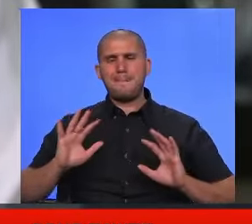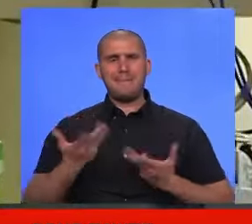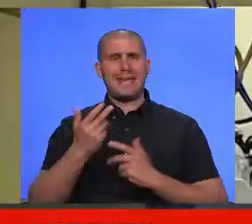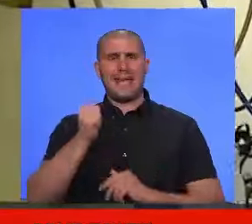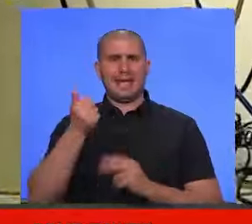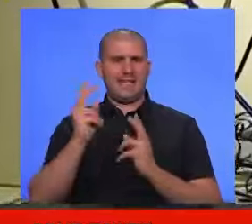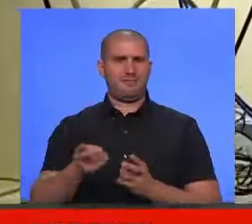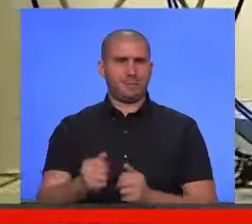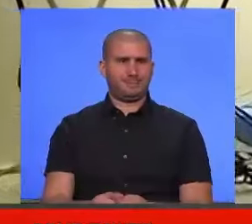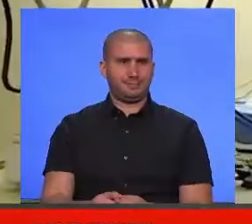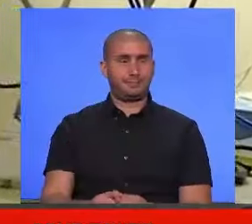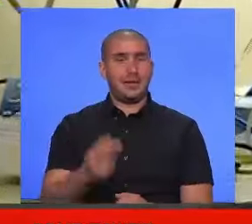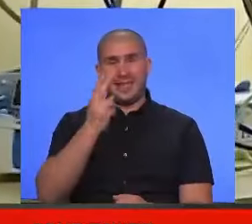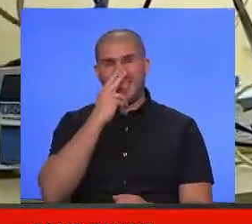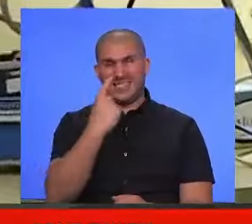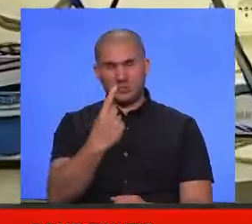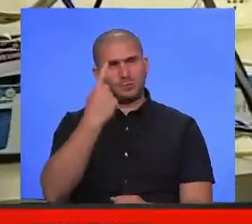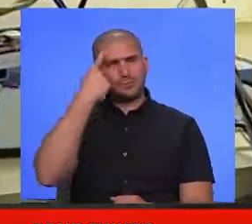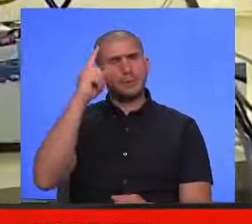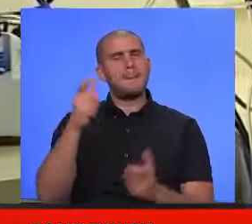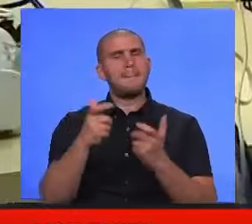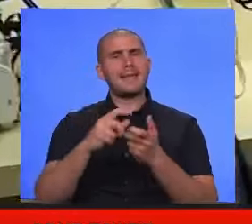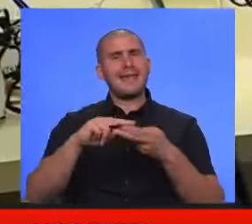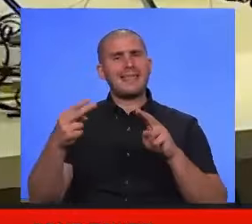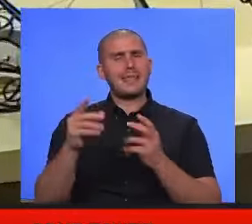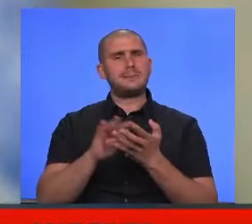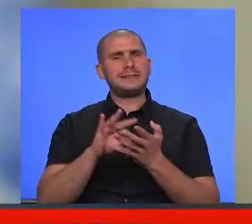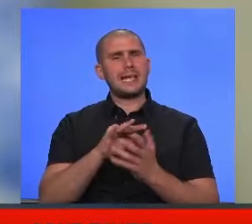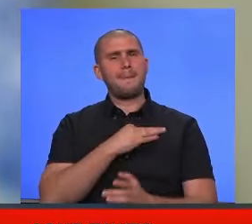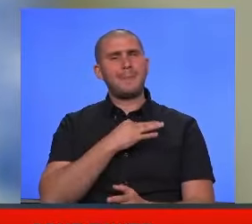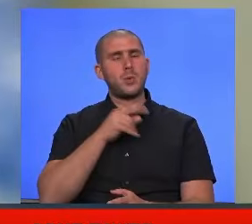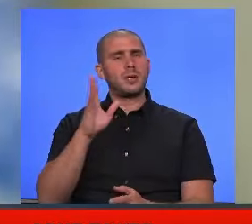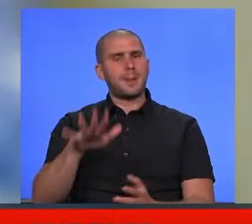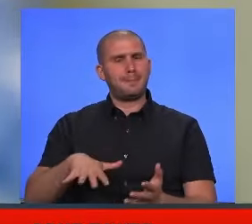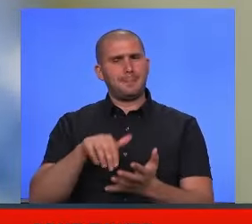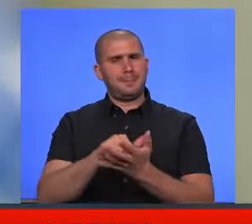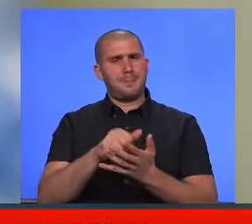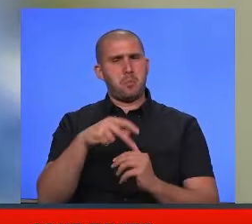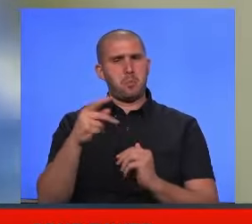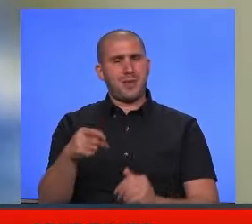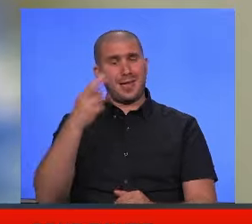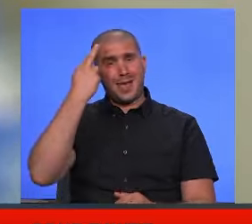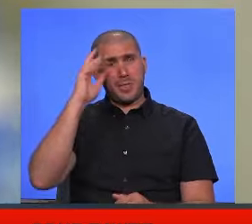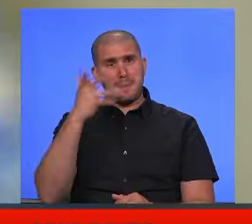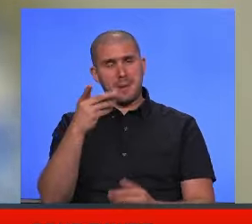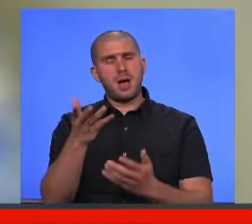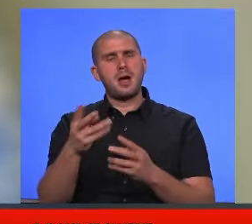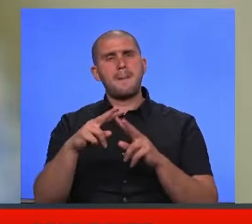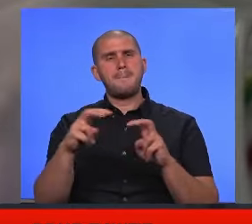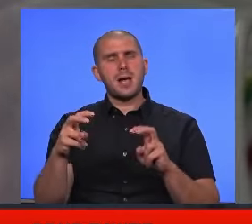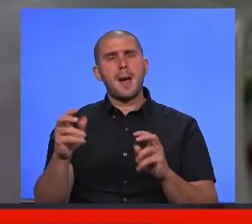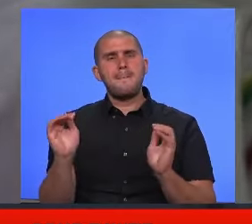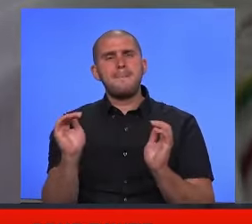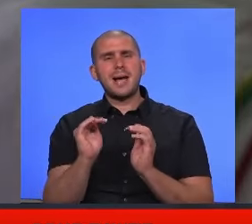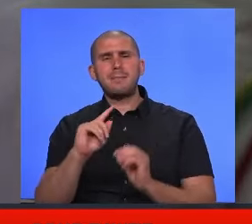האפשרית. את הפיילוט הזה יזמה מחלקת הגנטיקה במשרד הבריאות שגם מימן את הפרויקט. הרעיון היה להכניס למחקר פגים